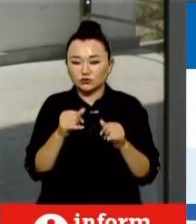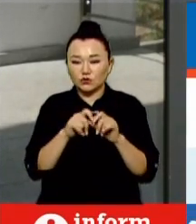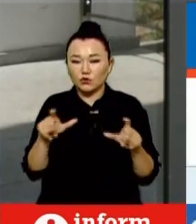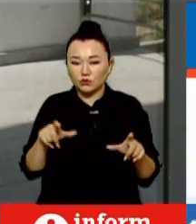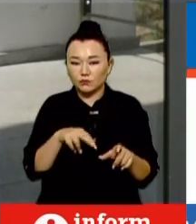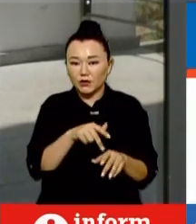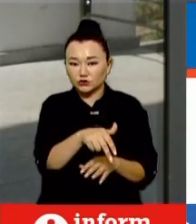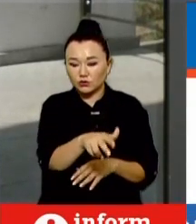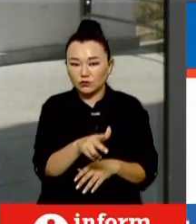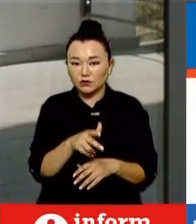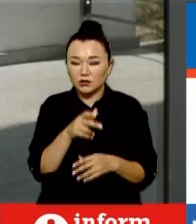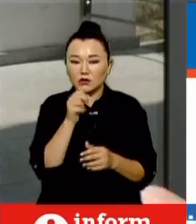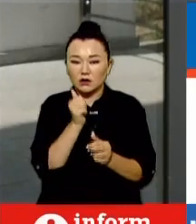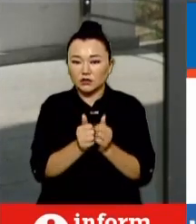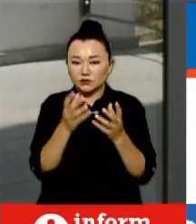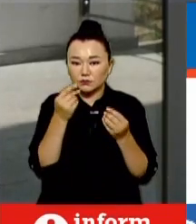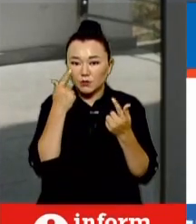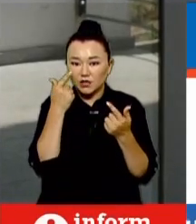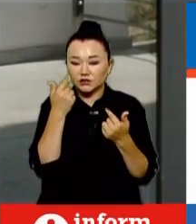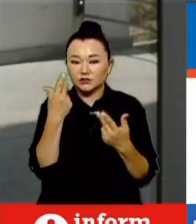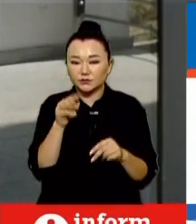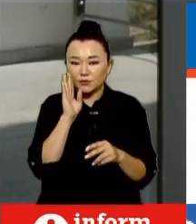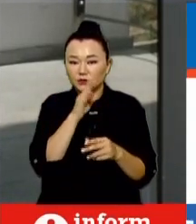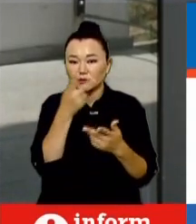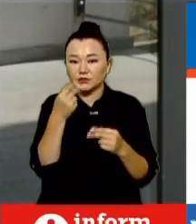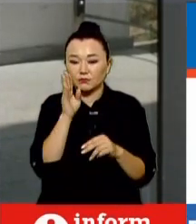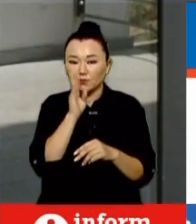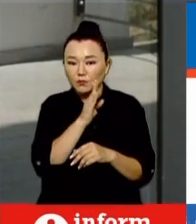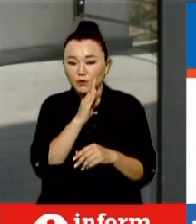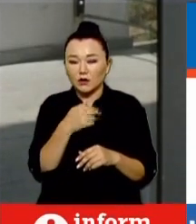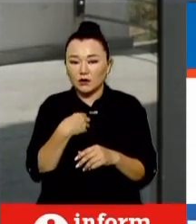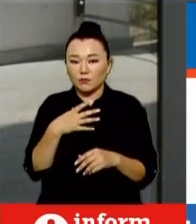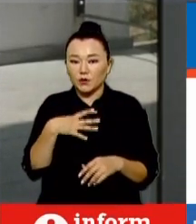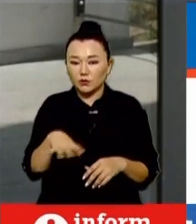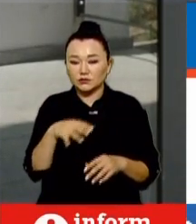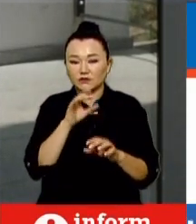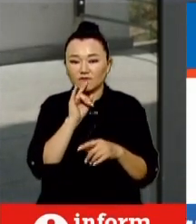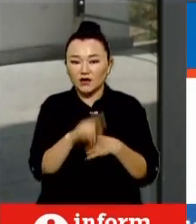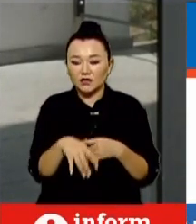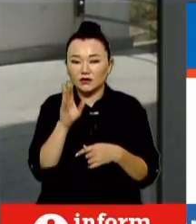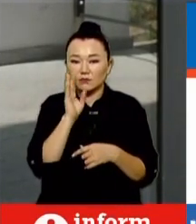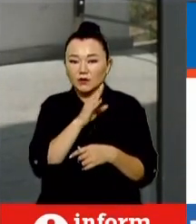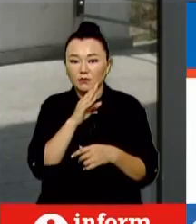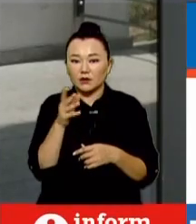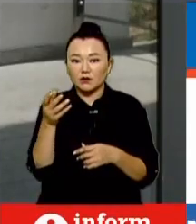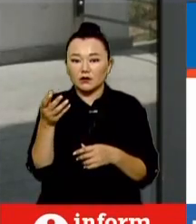пошел. Получается, каждый день плачет, спрашивает, где мама, где мама. Но нам приходится врать, говорить, что она...